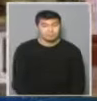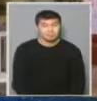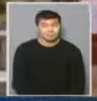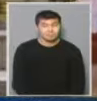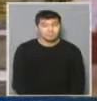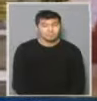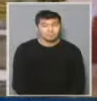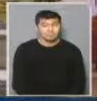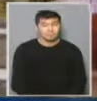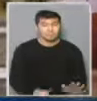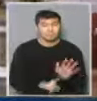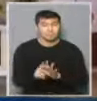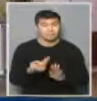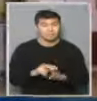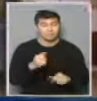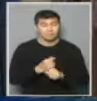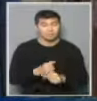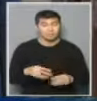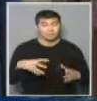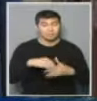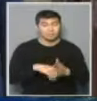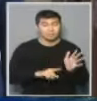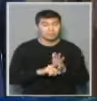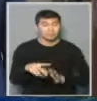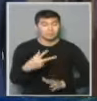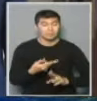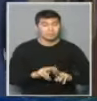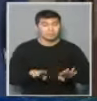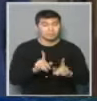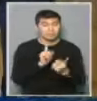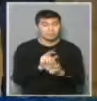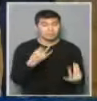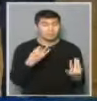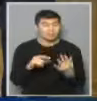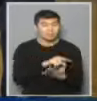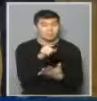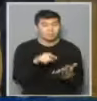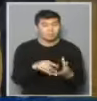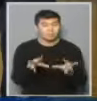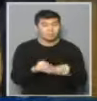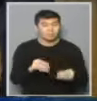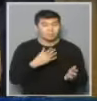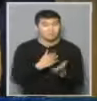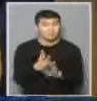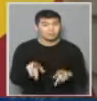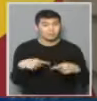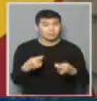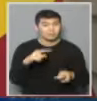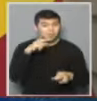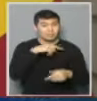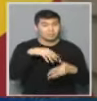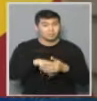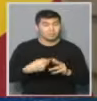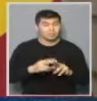Король Бельгии Филипп принял Касым-Жомарта Токаева в своем дворце. На встрече обсуждались вопросы сотрудничества в политической,